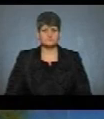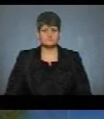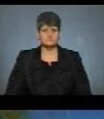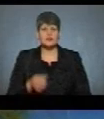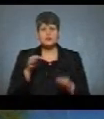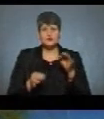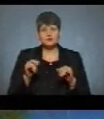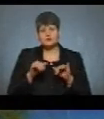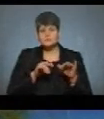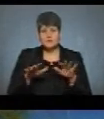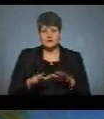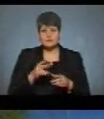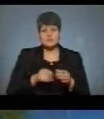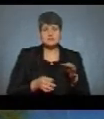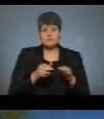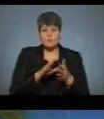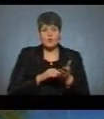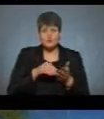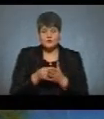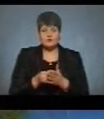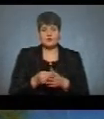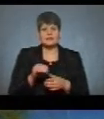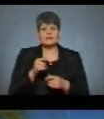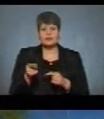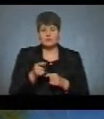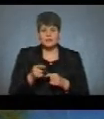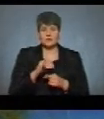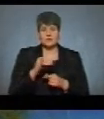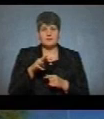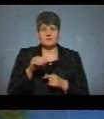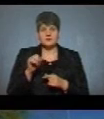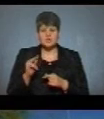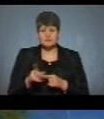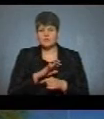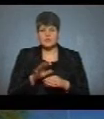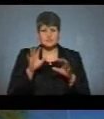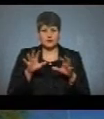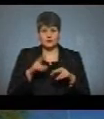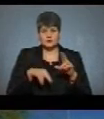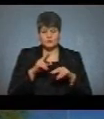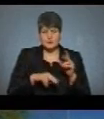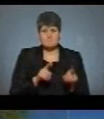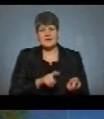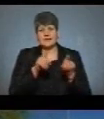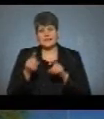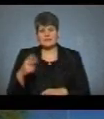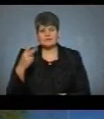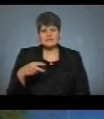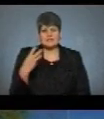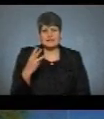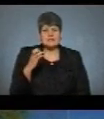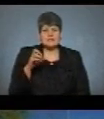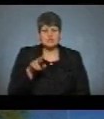Суд у справі за позовом тернополянки Юлії Мамчак про визнання незаконною забудову парку національного відродження перенесли на 23